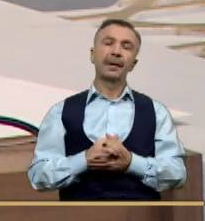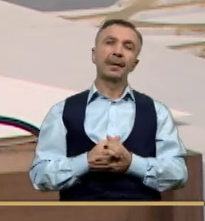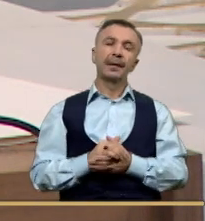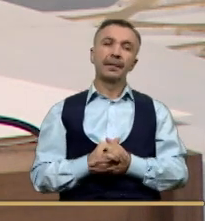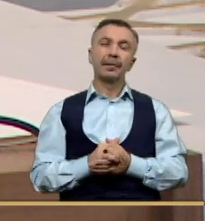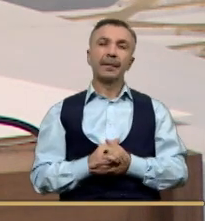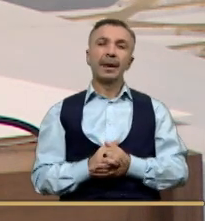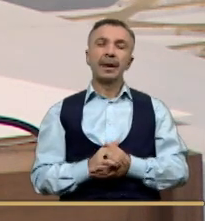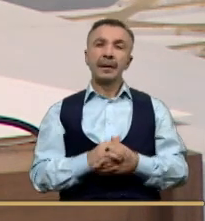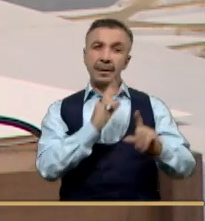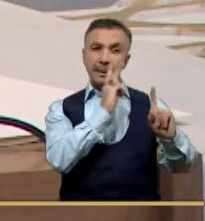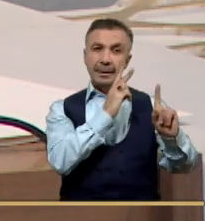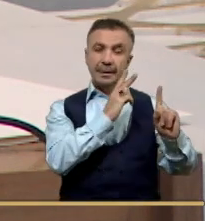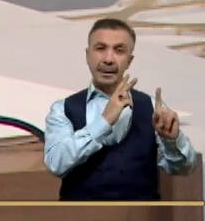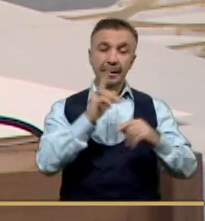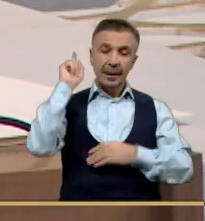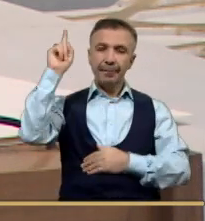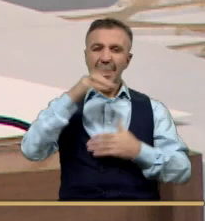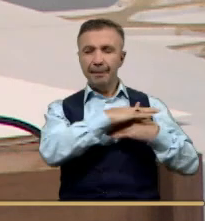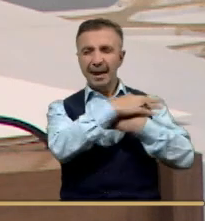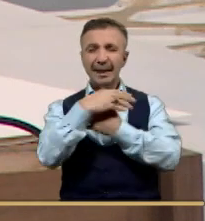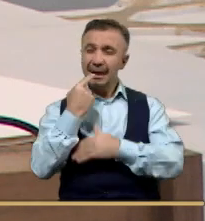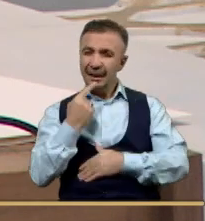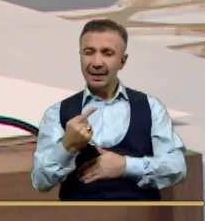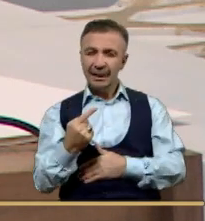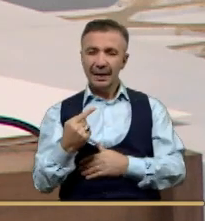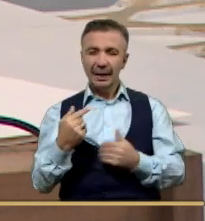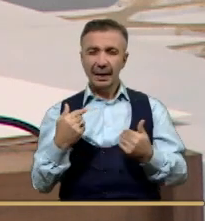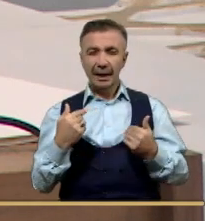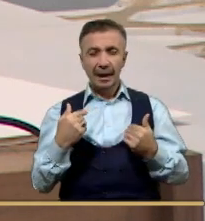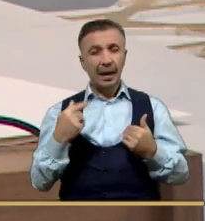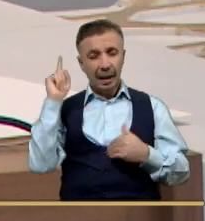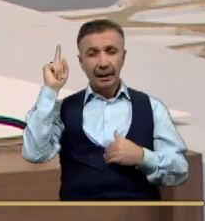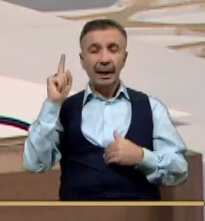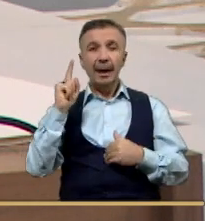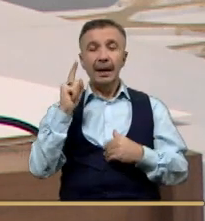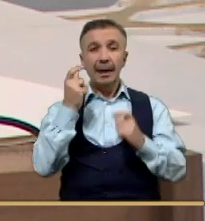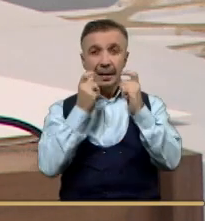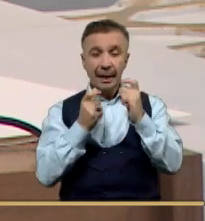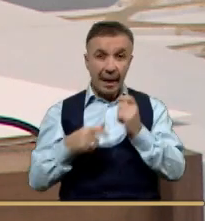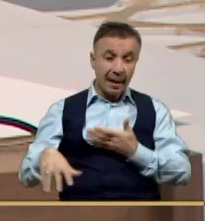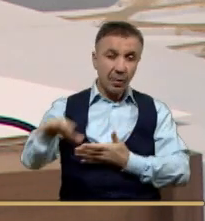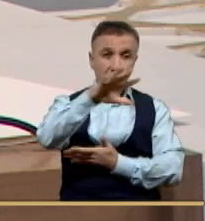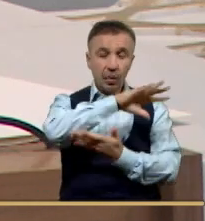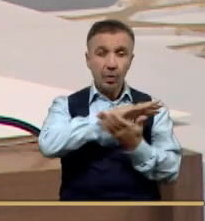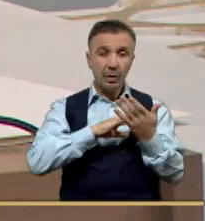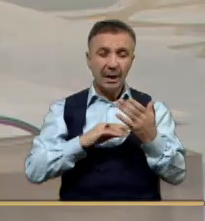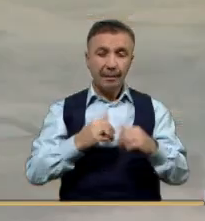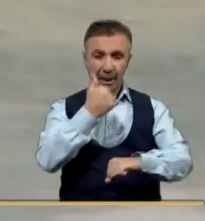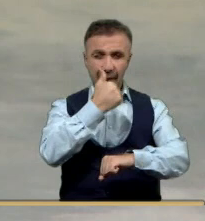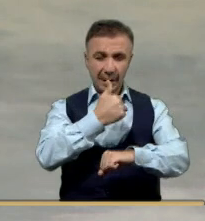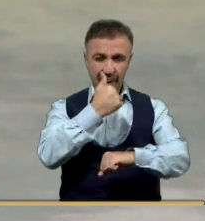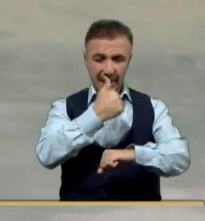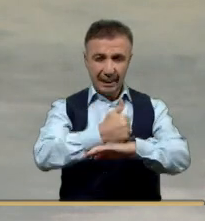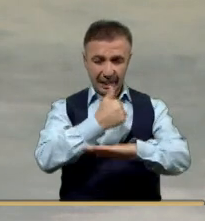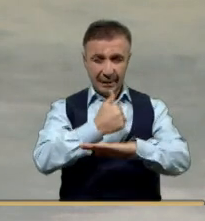meleklere dedi ki, ben yeryüzünde bir halife yaratacağım. Bir insan yaratacağım.